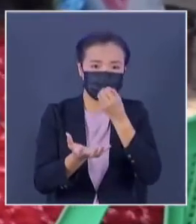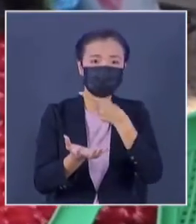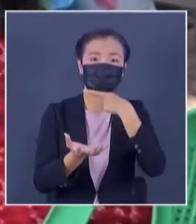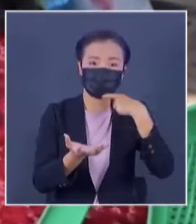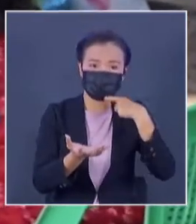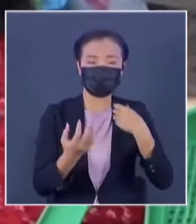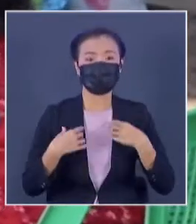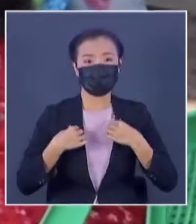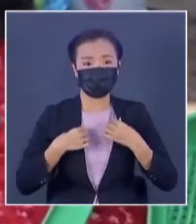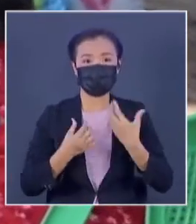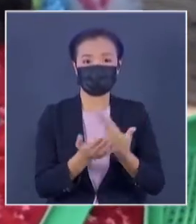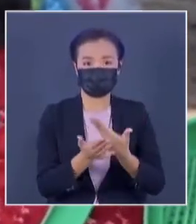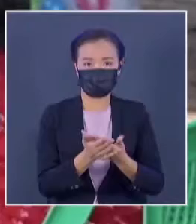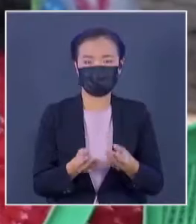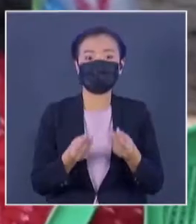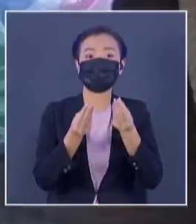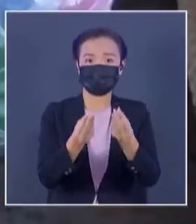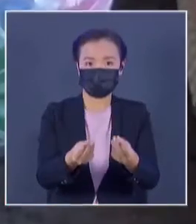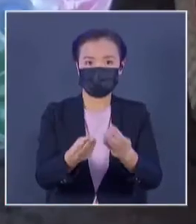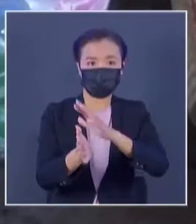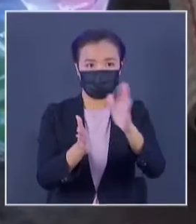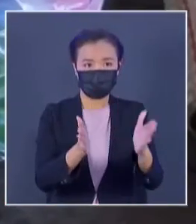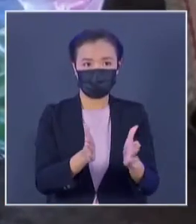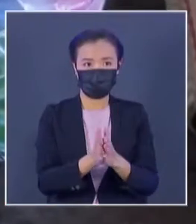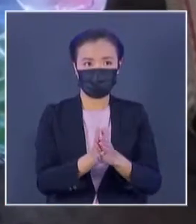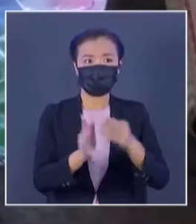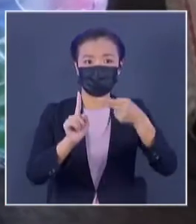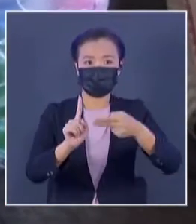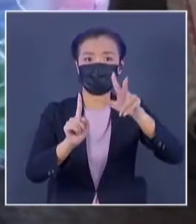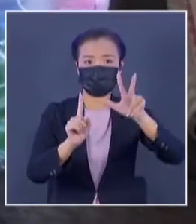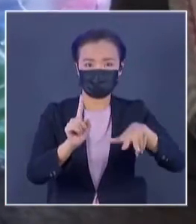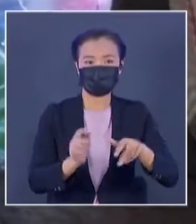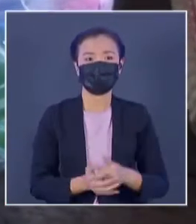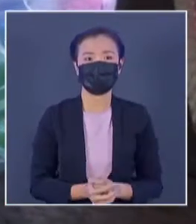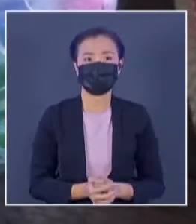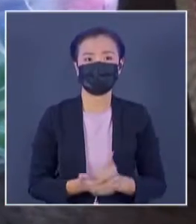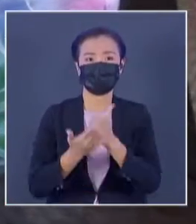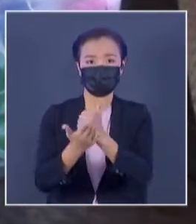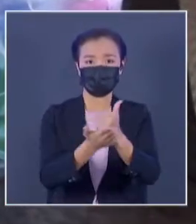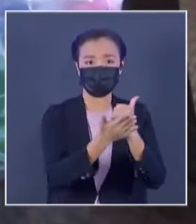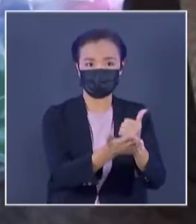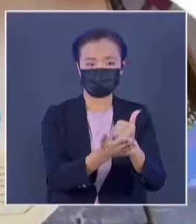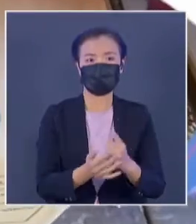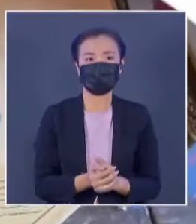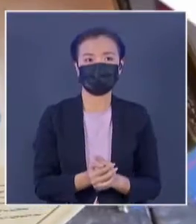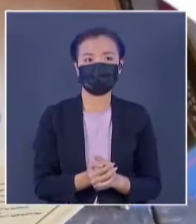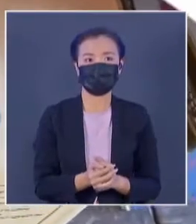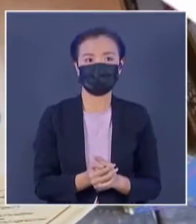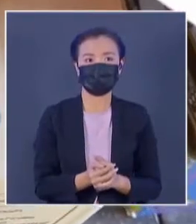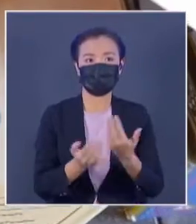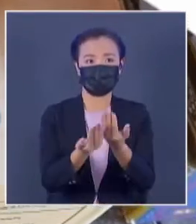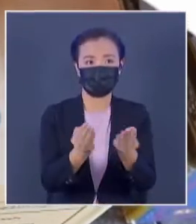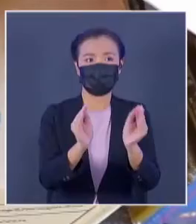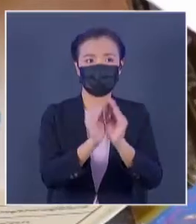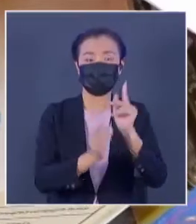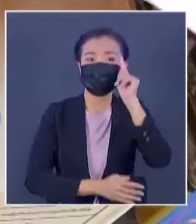าและเงินสดจำนวนหนึ่งนะครับรวมๆแล้วเนี่ยประมาณ 13,000 บาทครับเพื่อช่วยเหลือเยียวยาในเบื้องต้นให้กับครอบครัว